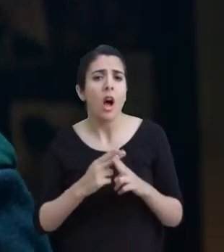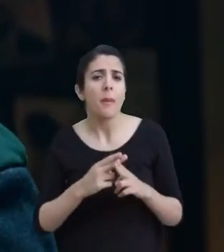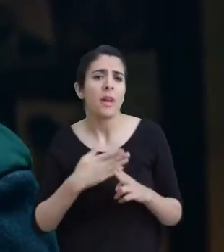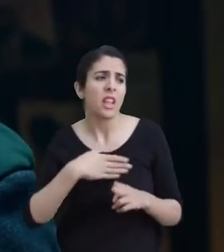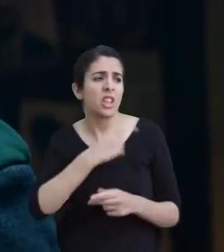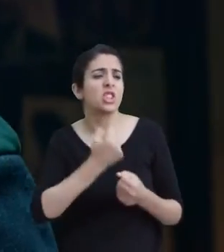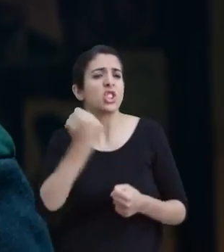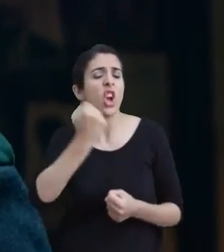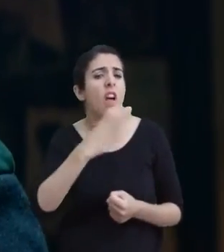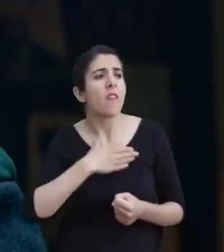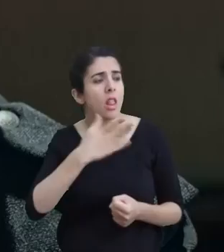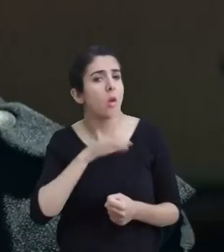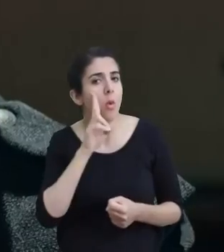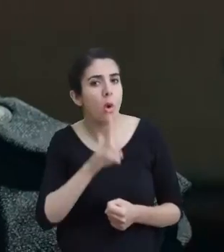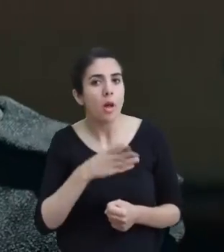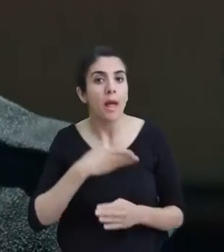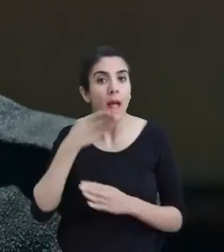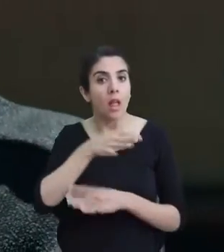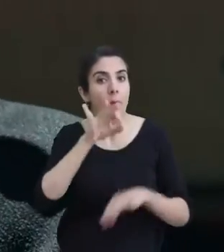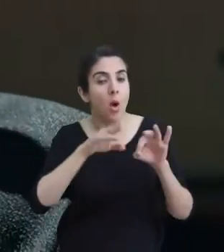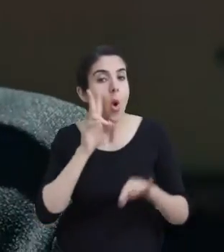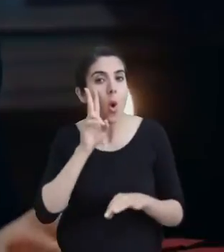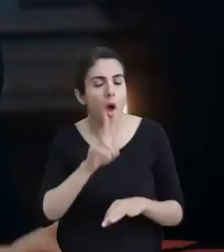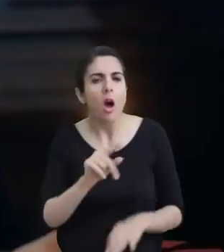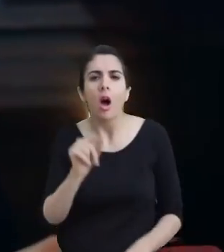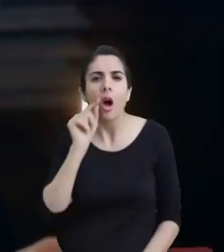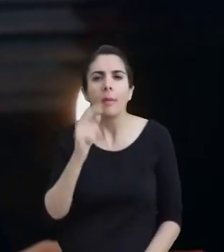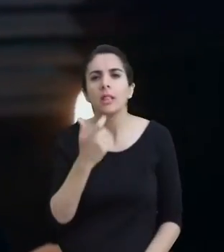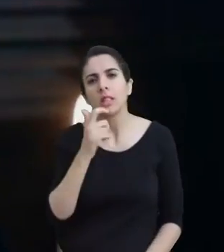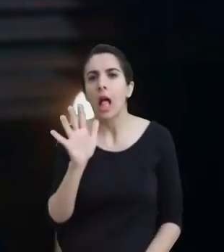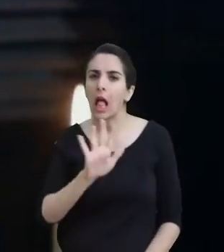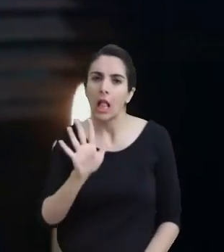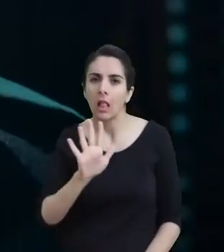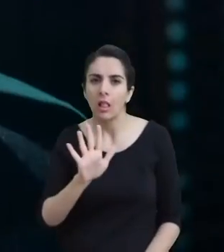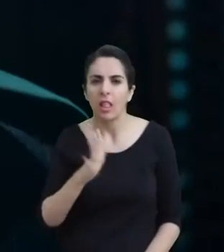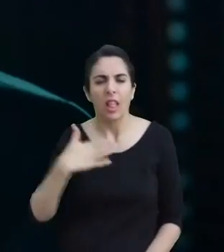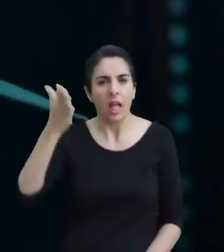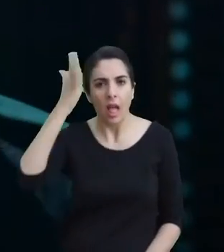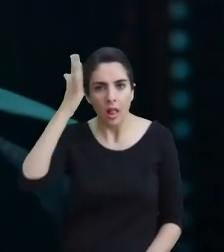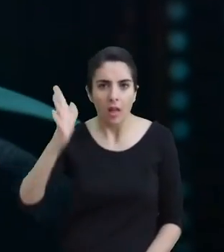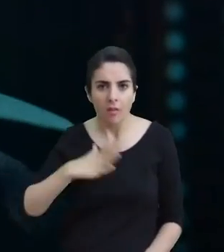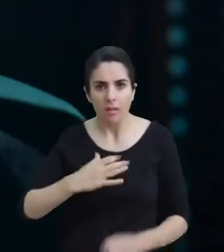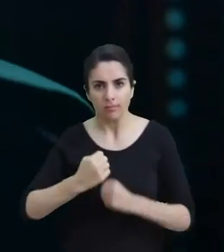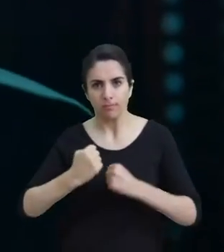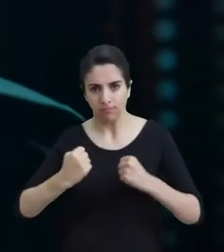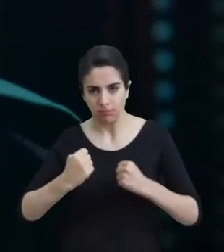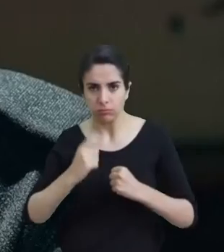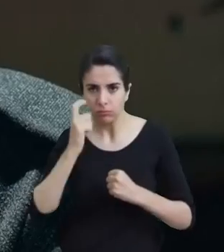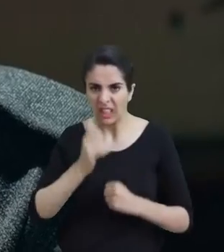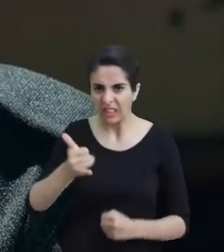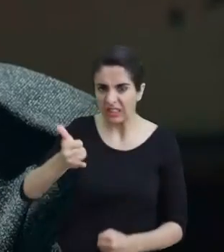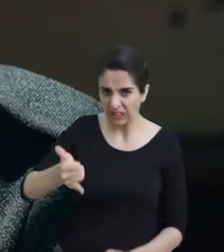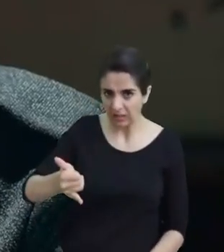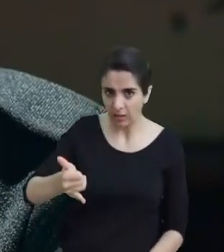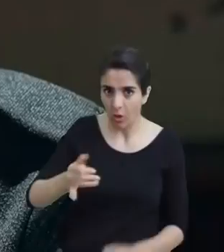kuş şuandan geliyoruz. Cinayet işlenmiş. Gittik yerine gördük. Maktul 50 yaşlarında. Böyle kel. Hafif şişman,